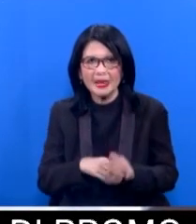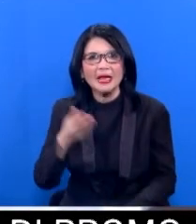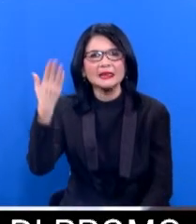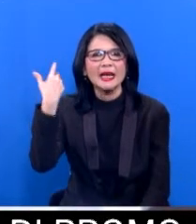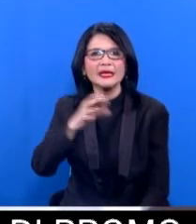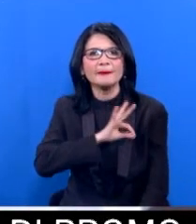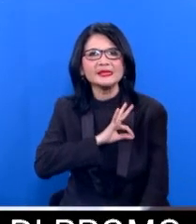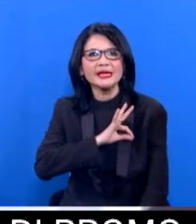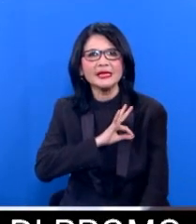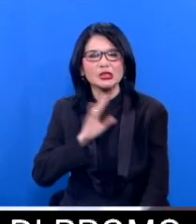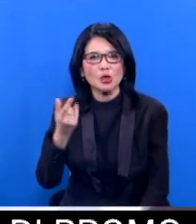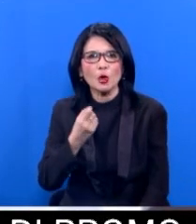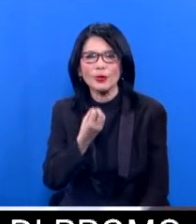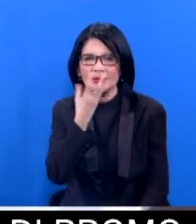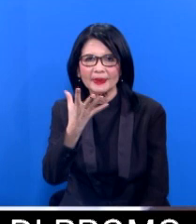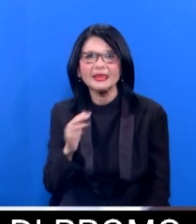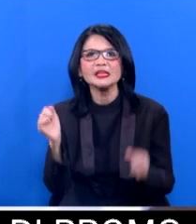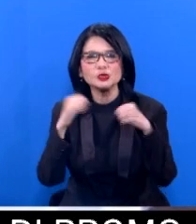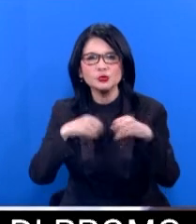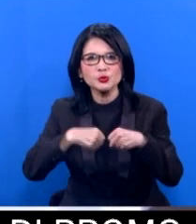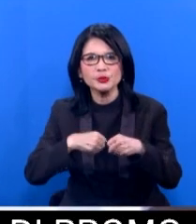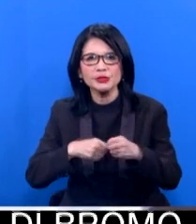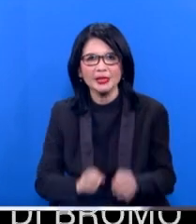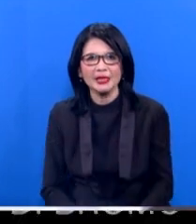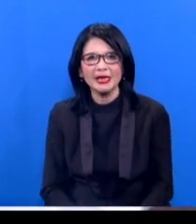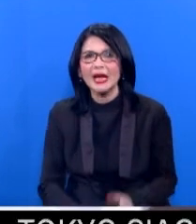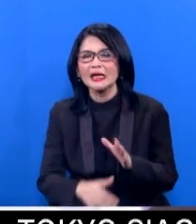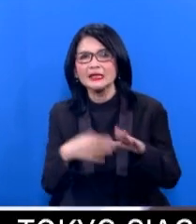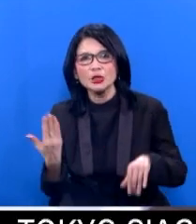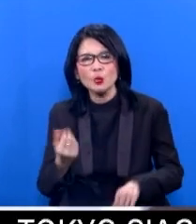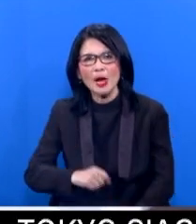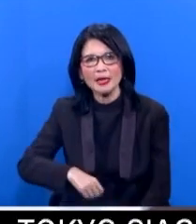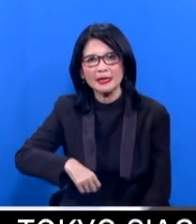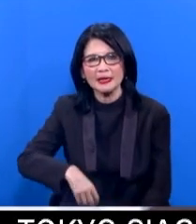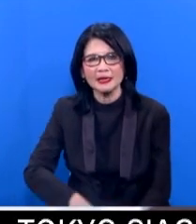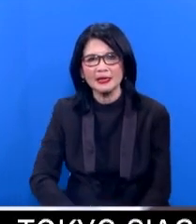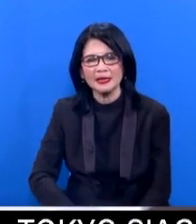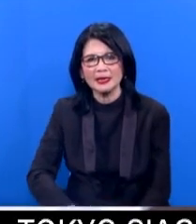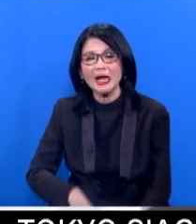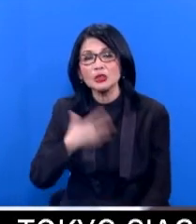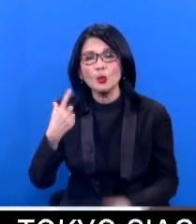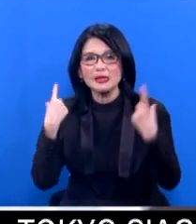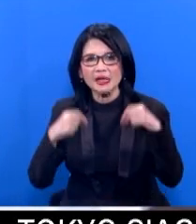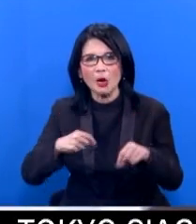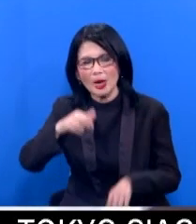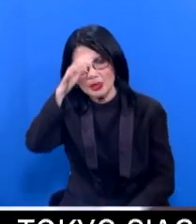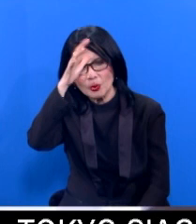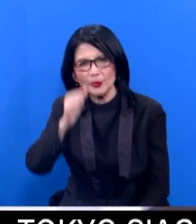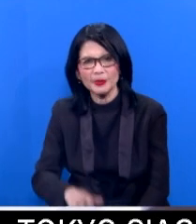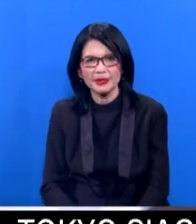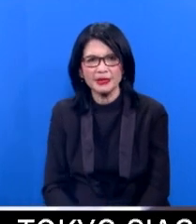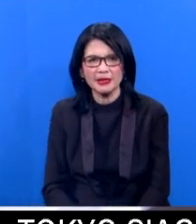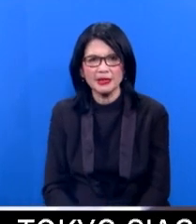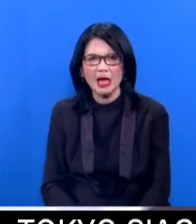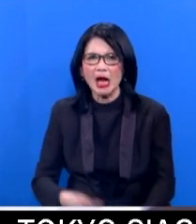dan disetujui untuk di luar Jawa diberlakukan 19 Oktober sampai 8 November dalam 3 minggu dengan